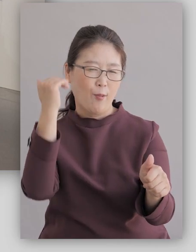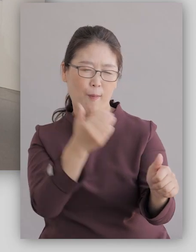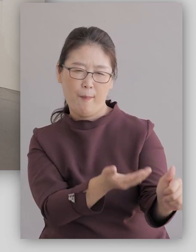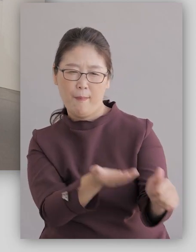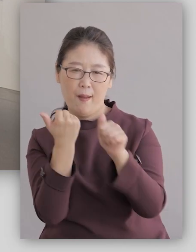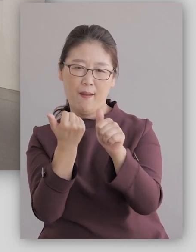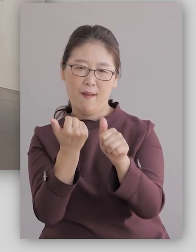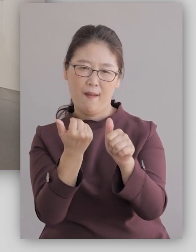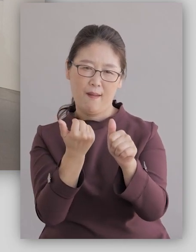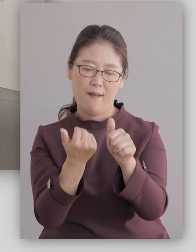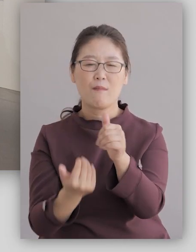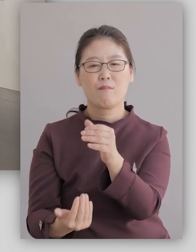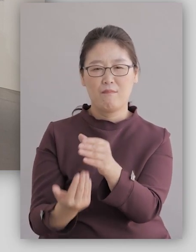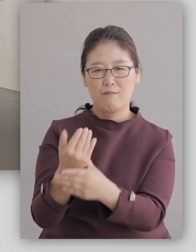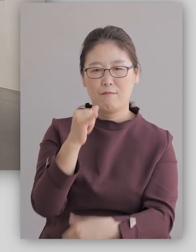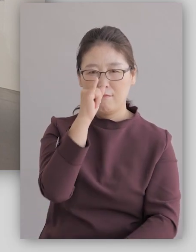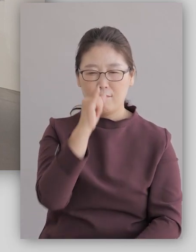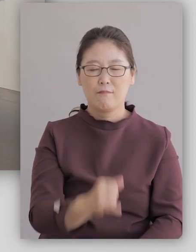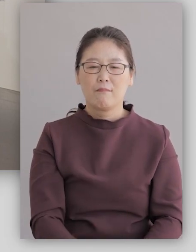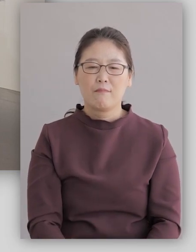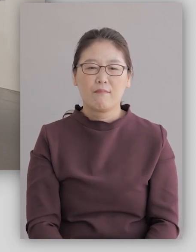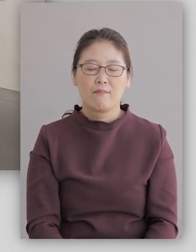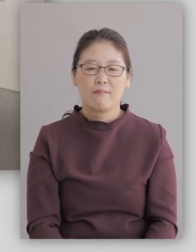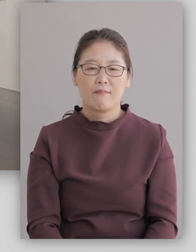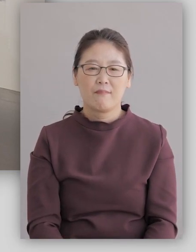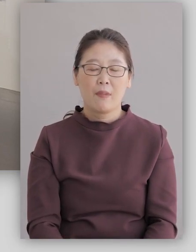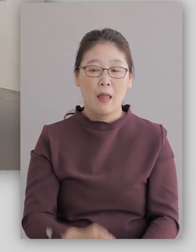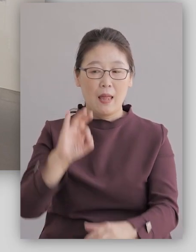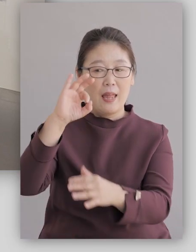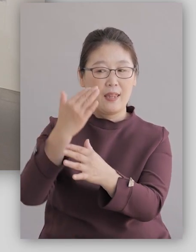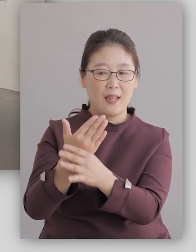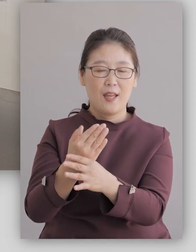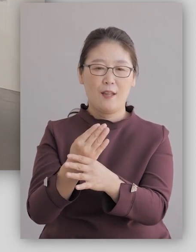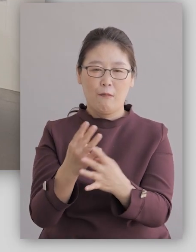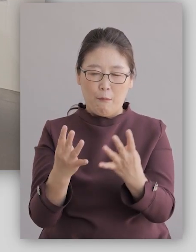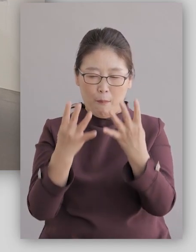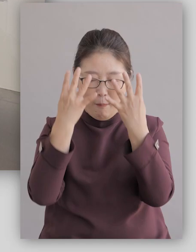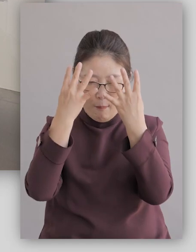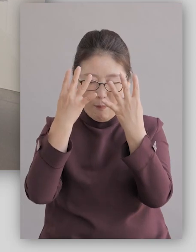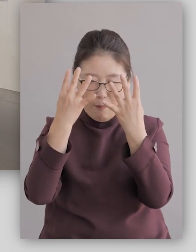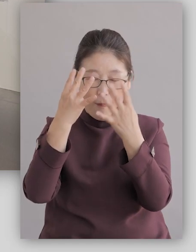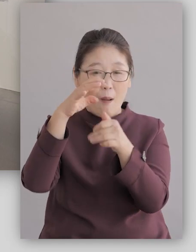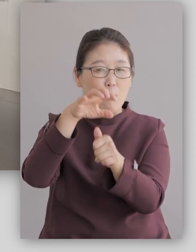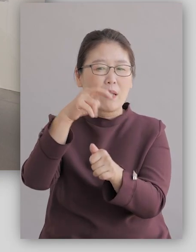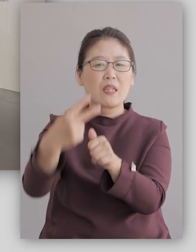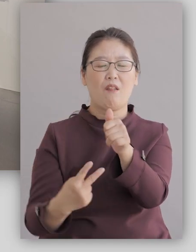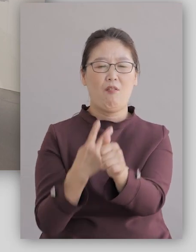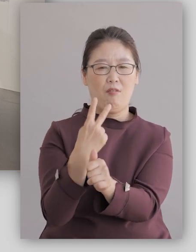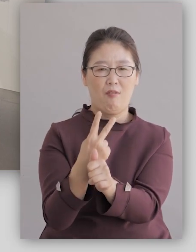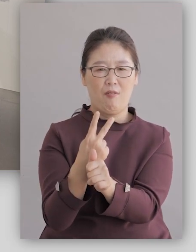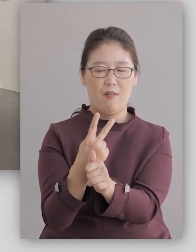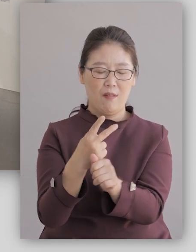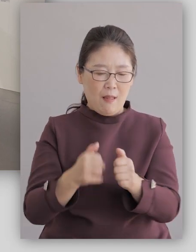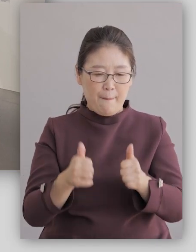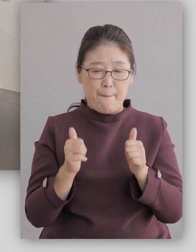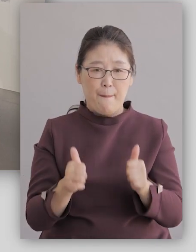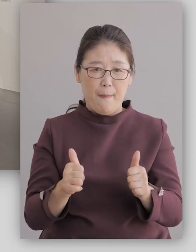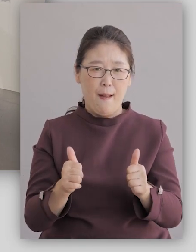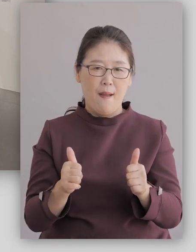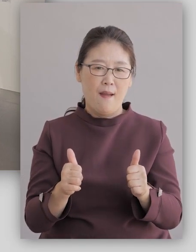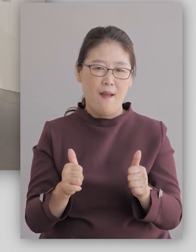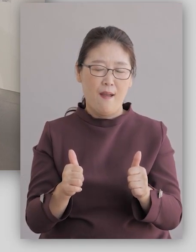사건을 말합니다. 그리고 안양교도소에서 2년 동안 복역을 하며 재판을 받게